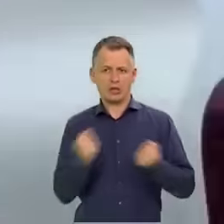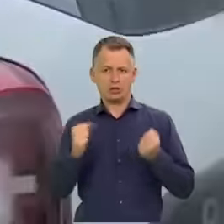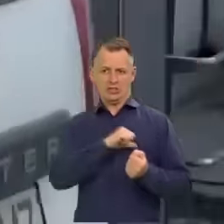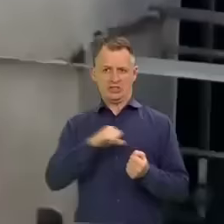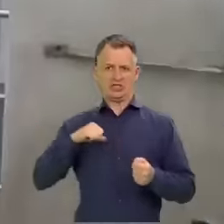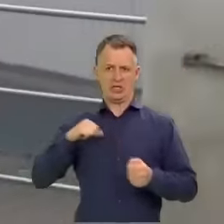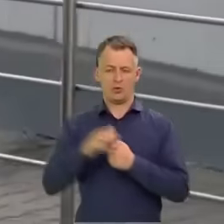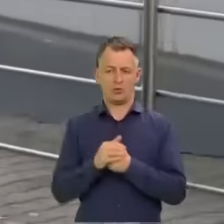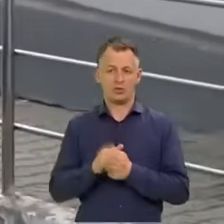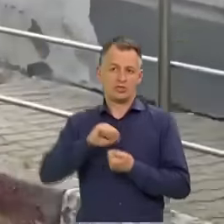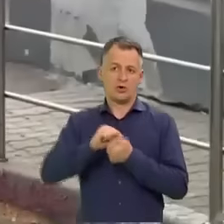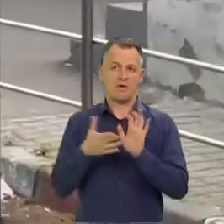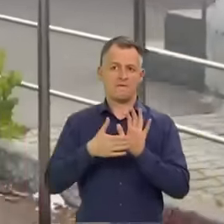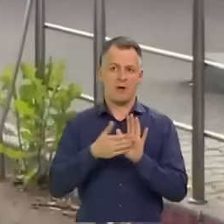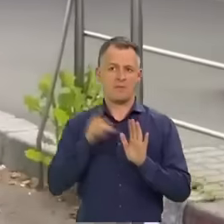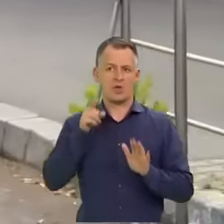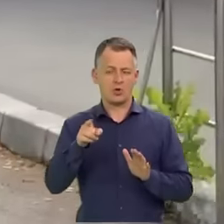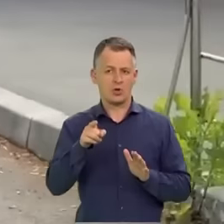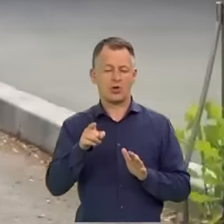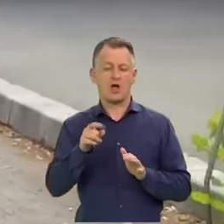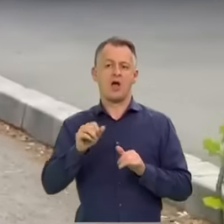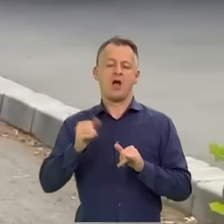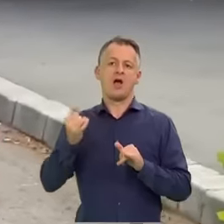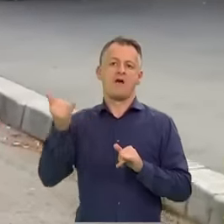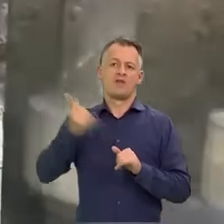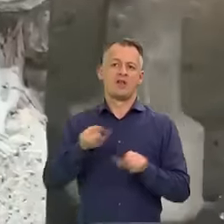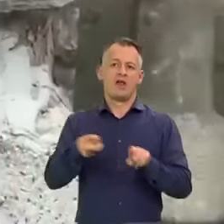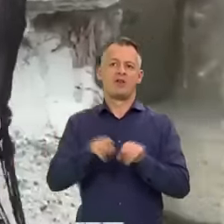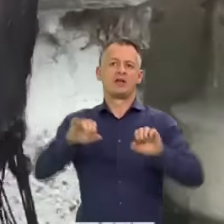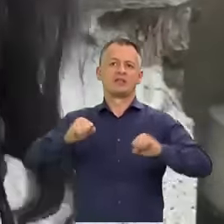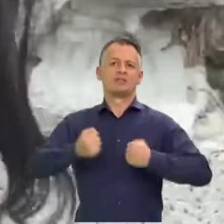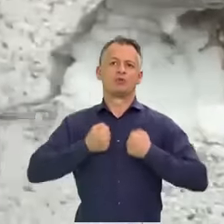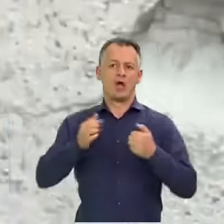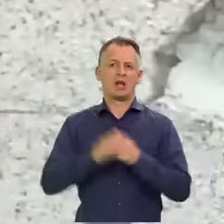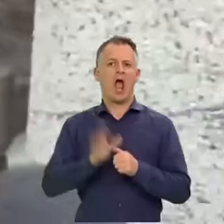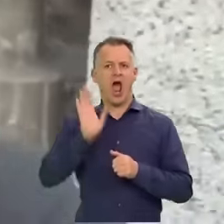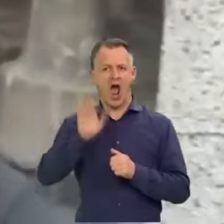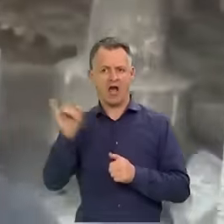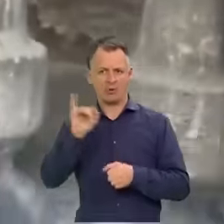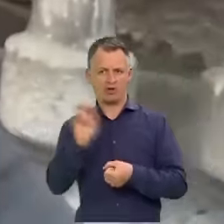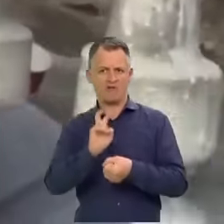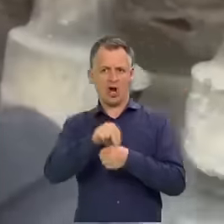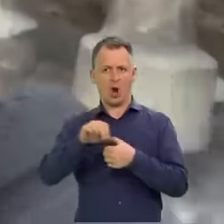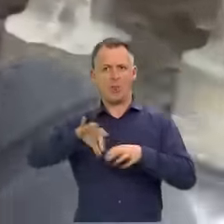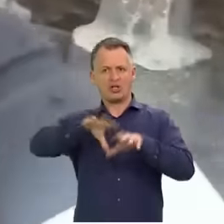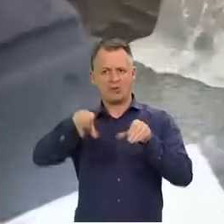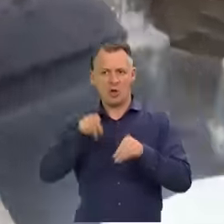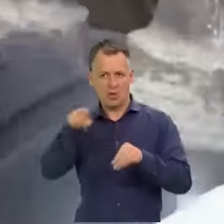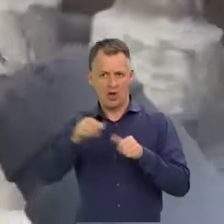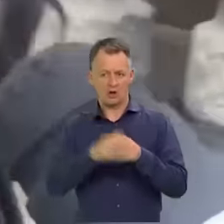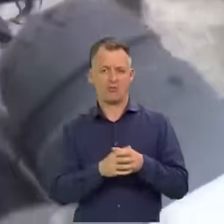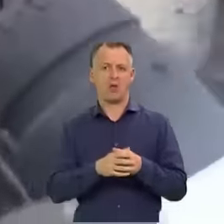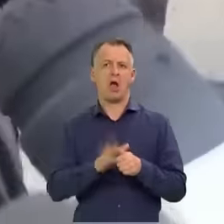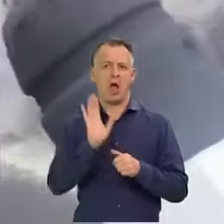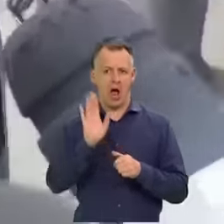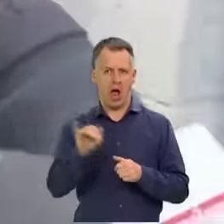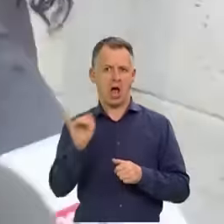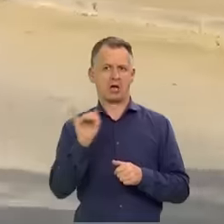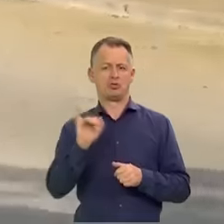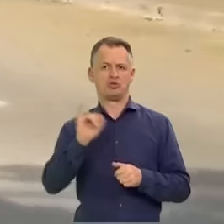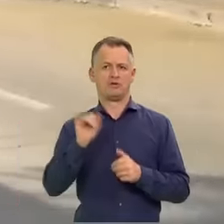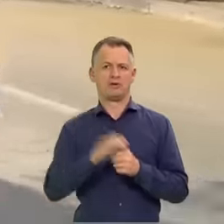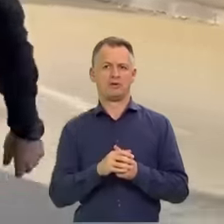singur sau că gestul lui a venit ca o răzbunare altcuiva. Are complici. Adică, credeți? Da. Ați vorbit cu tatăl